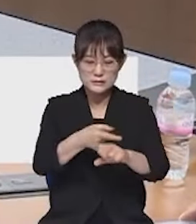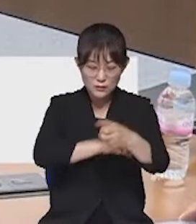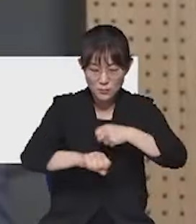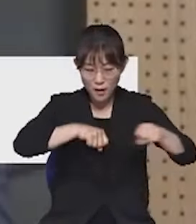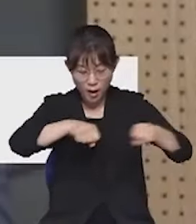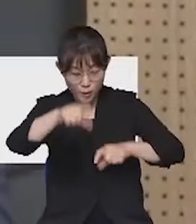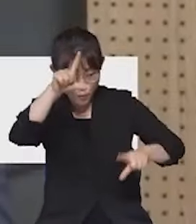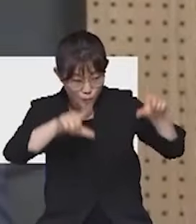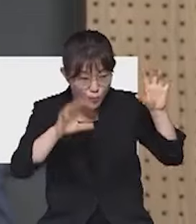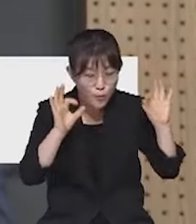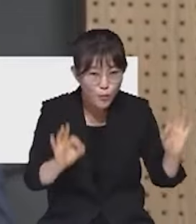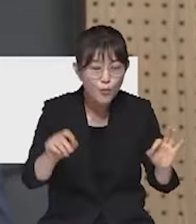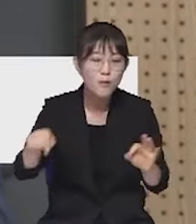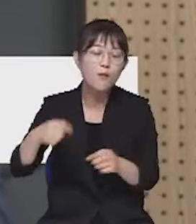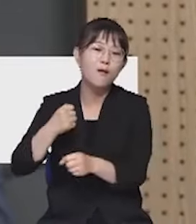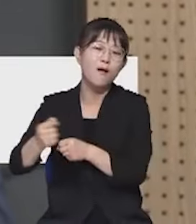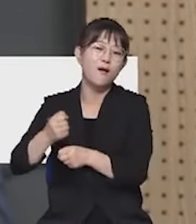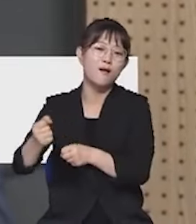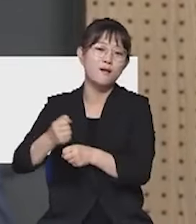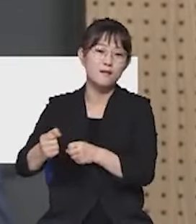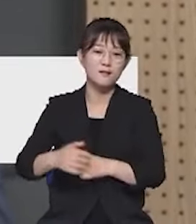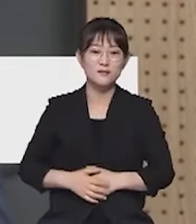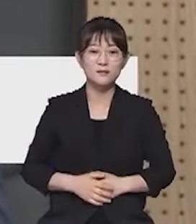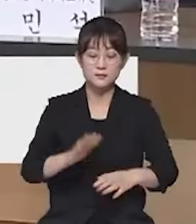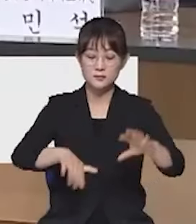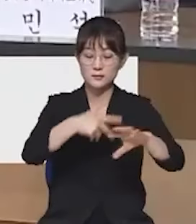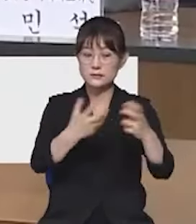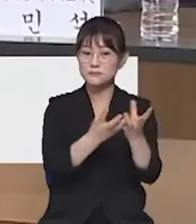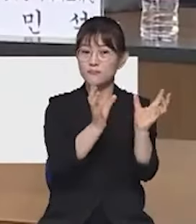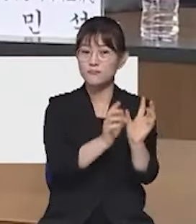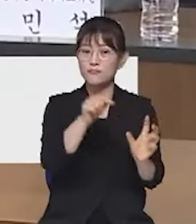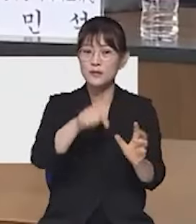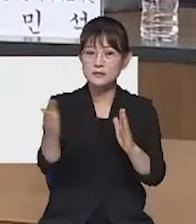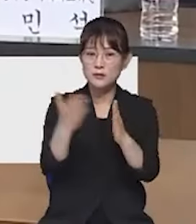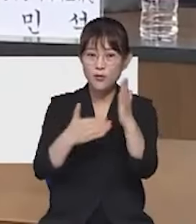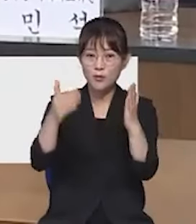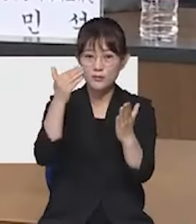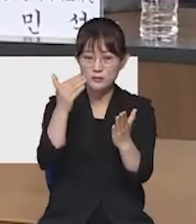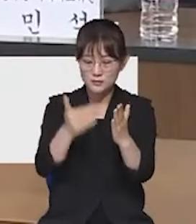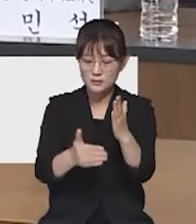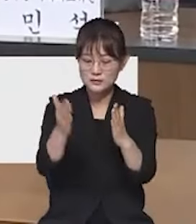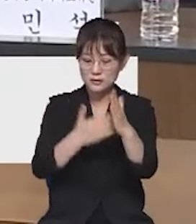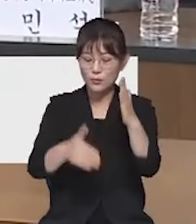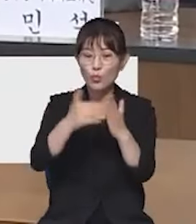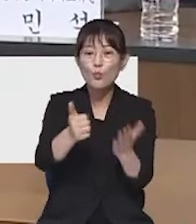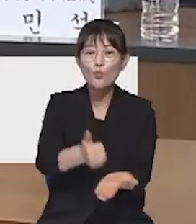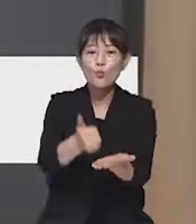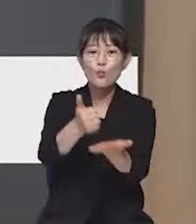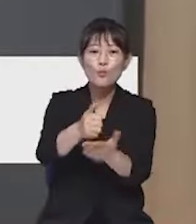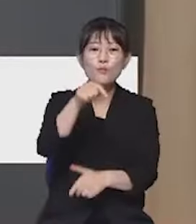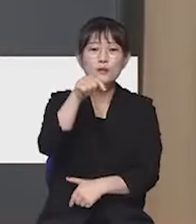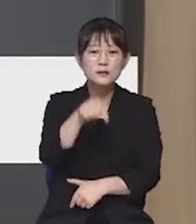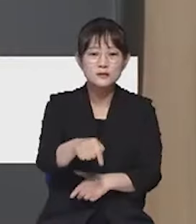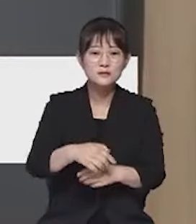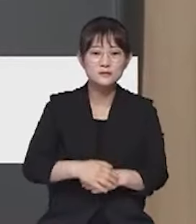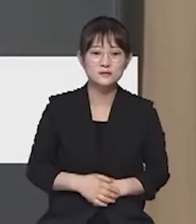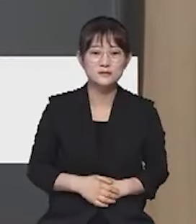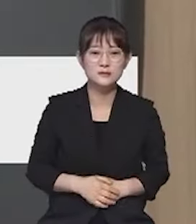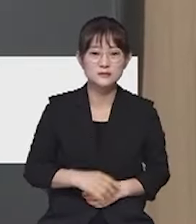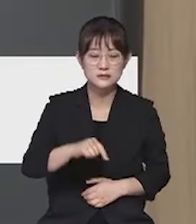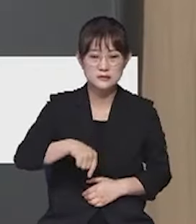당황하는 모습입니다. 혁신당의 전남 지역 공천을 자기 부정이나 재살 깎아먹기식